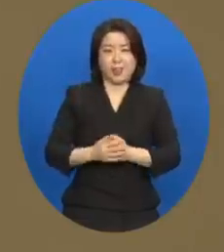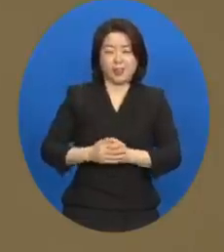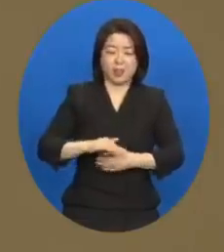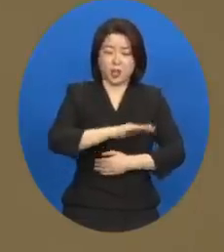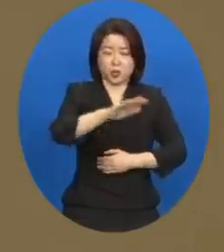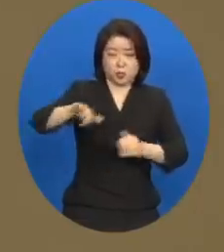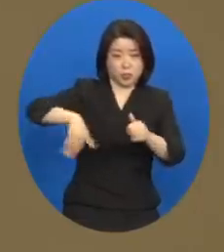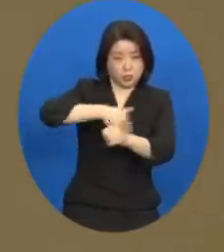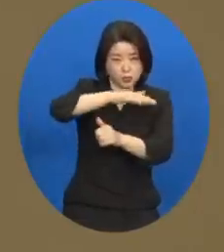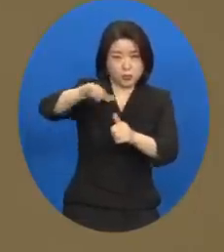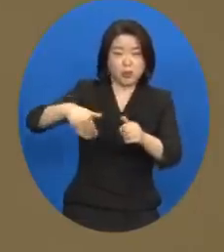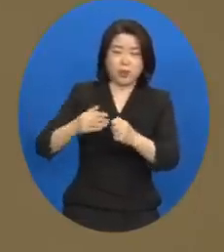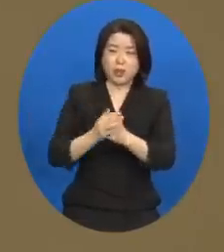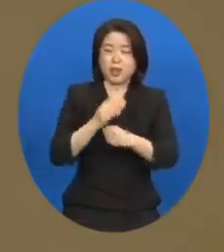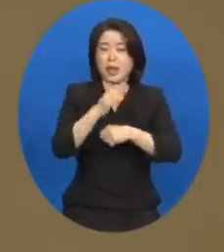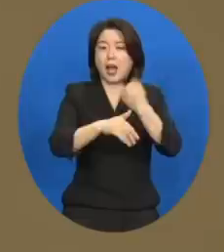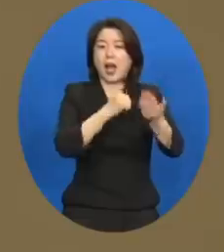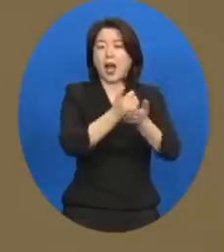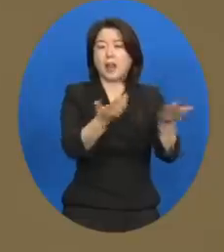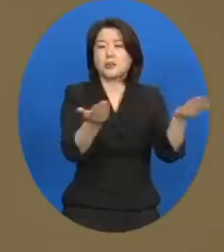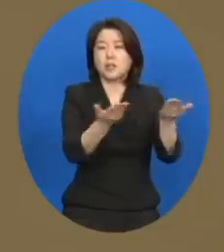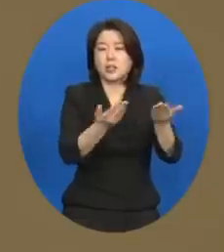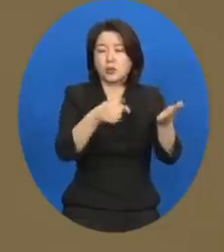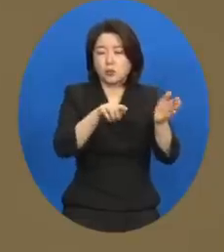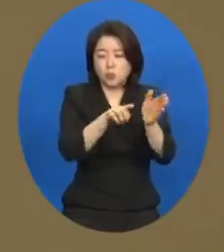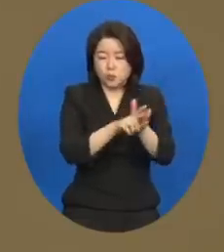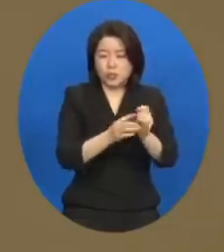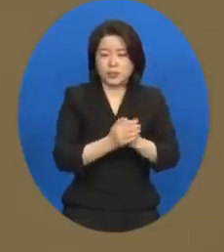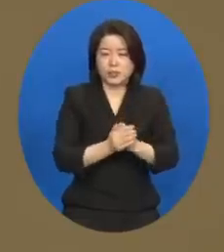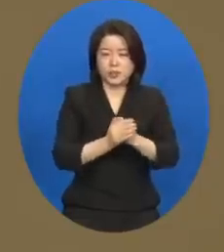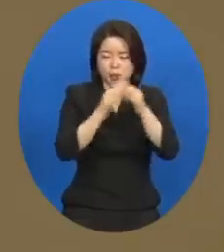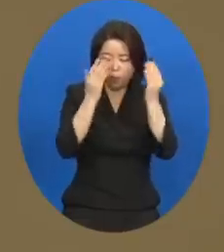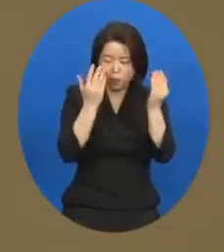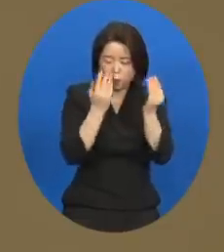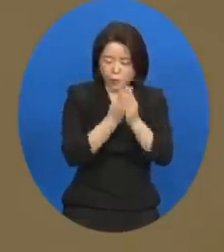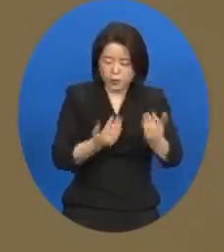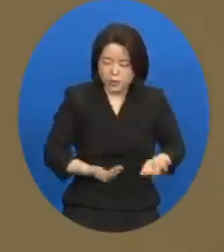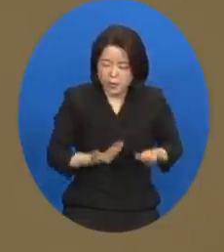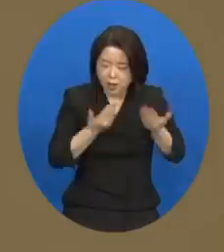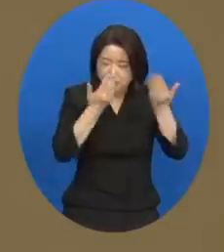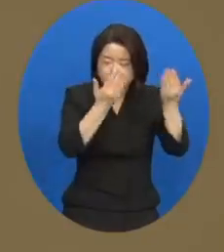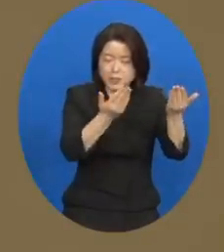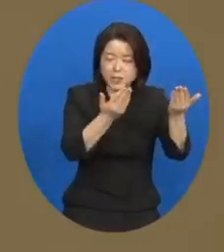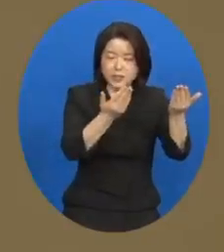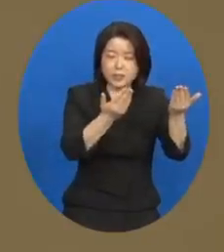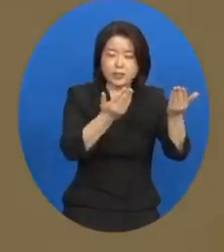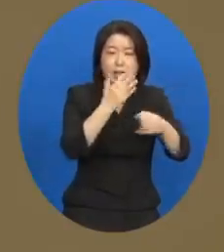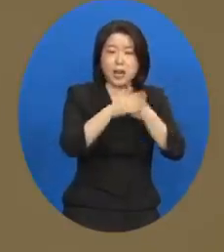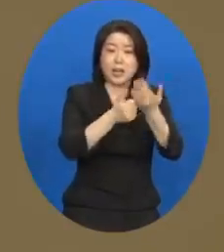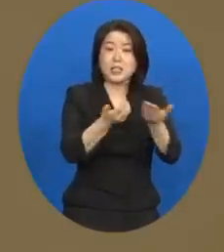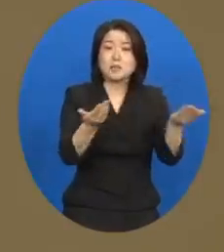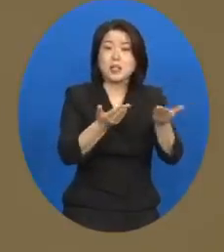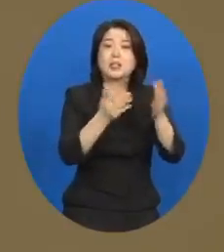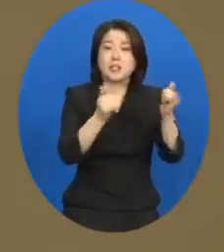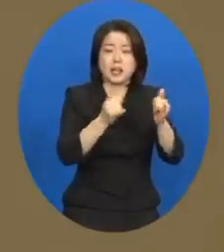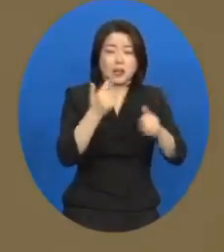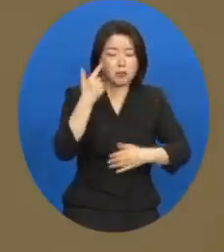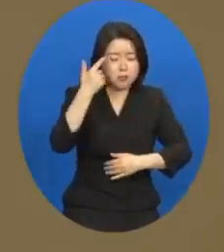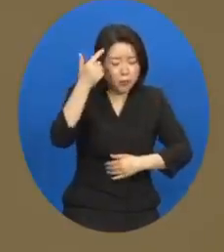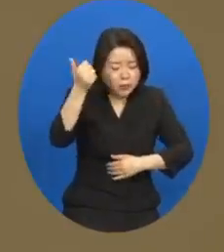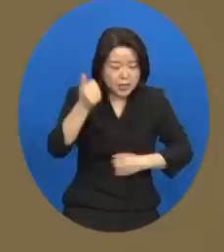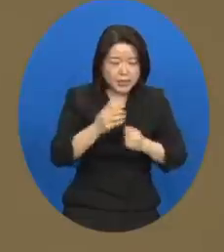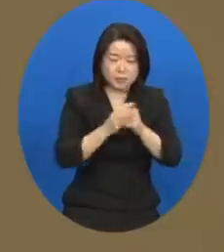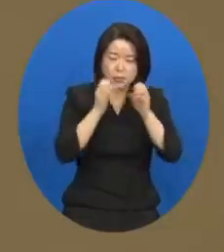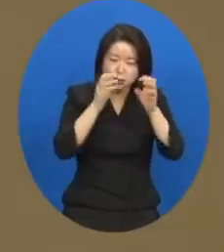주변에 하나님의 일을 위해서 전적으로 헌신한 그런 사역자들이 잘